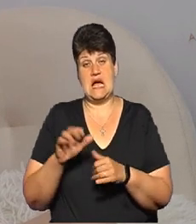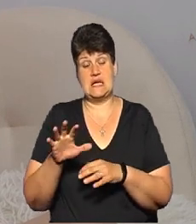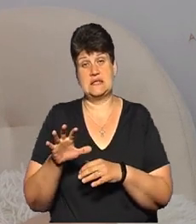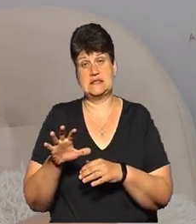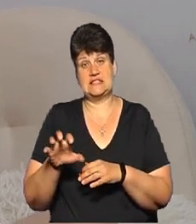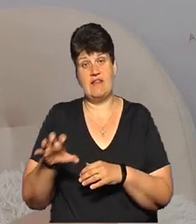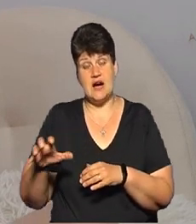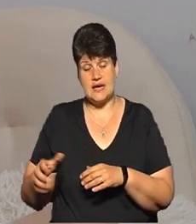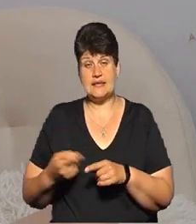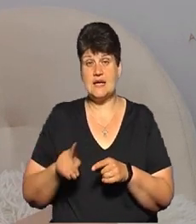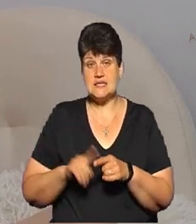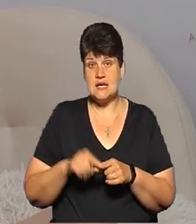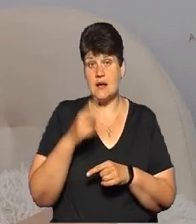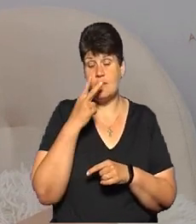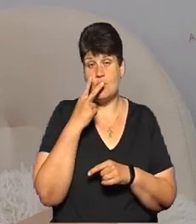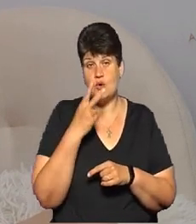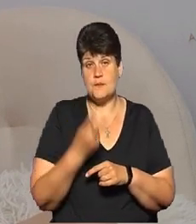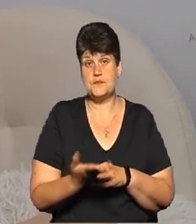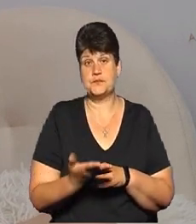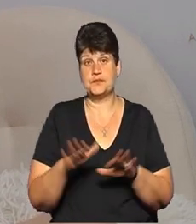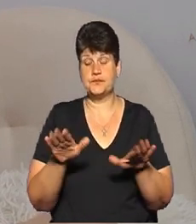павич символізує